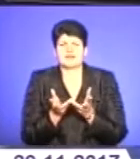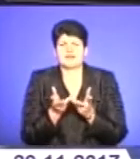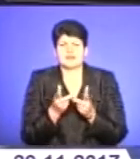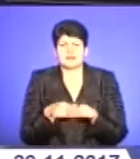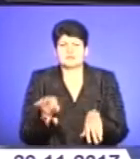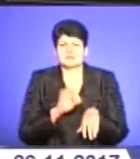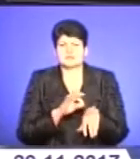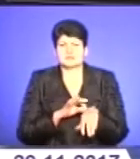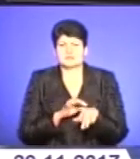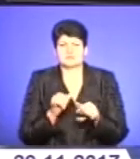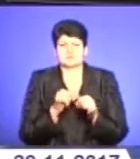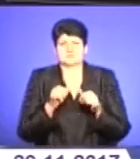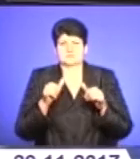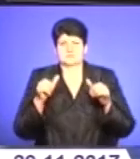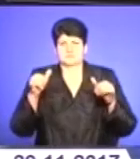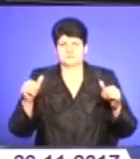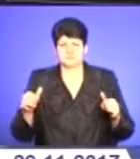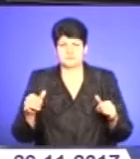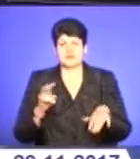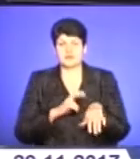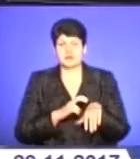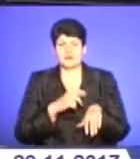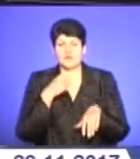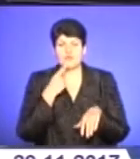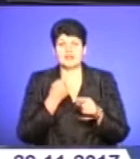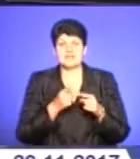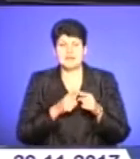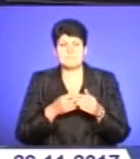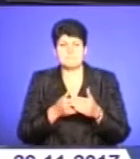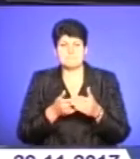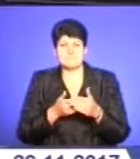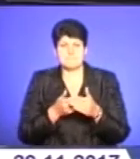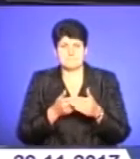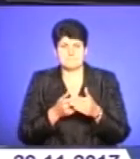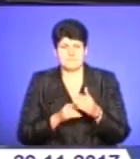респіраторні вірусні інфекції збільшується. Лікарі називають цей період передепідемічним і